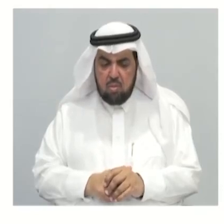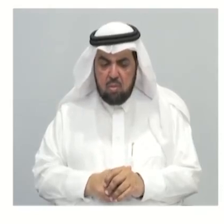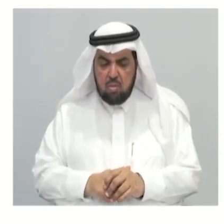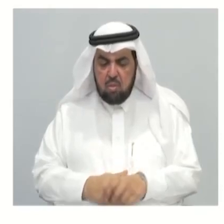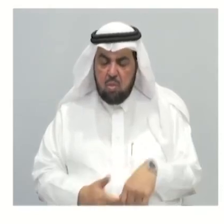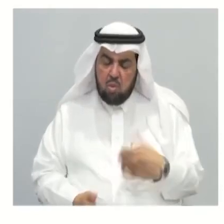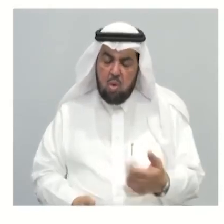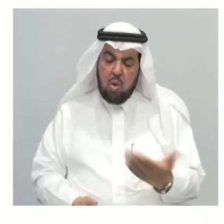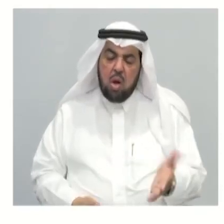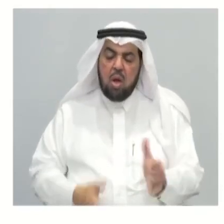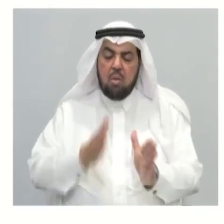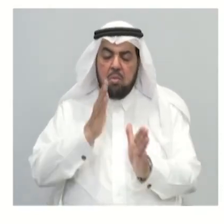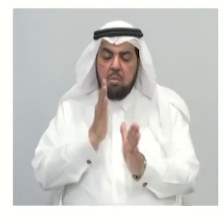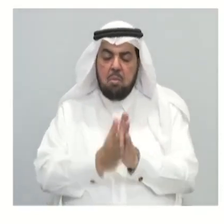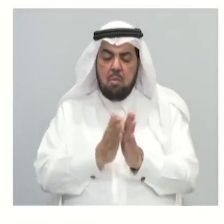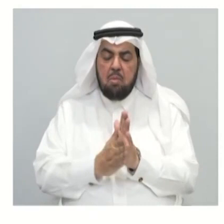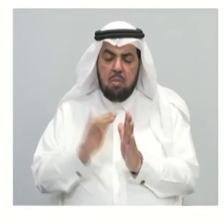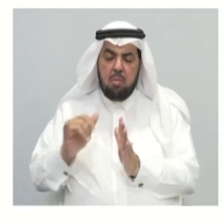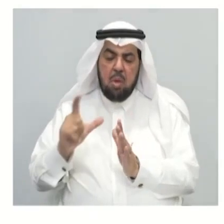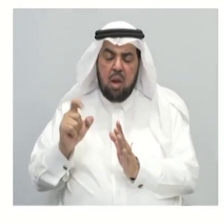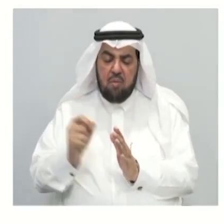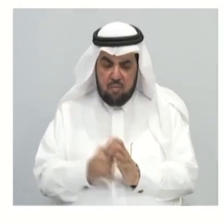اربعه ثم من قائمه